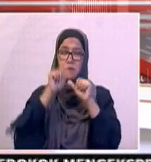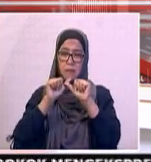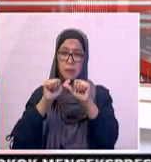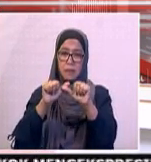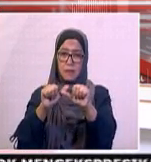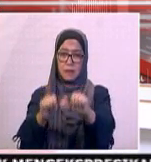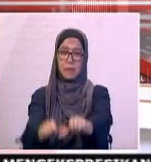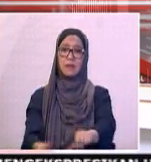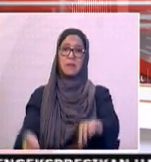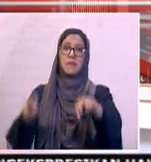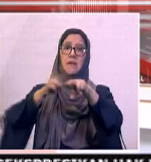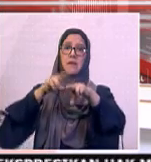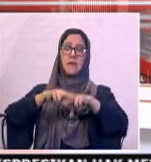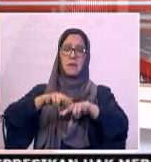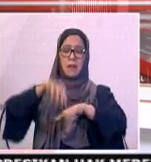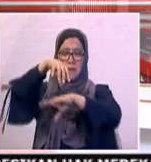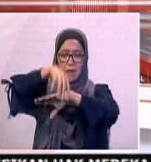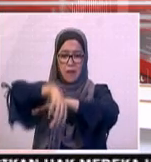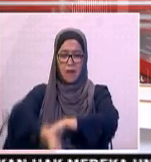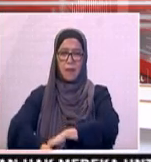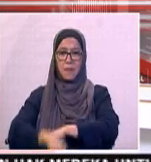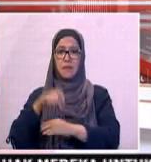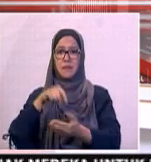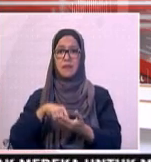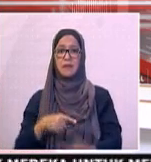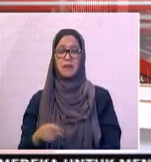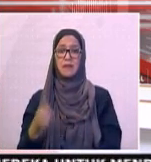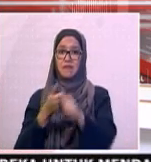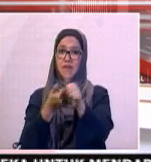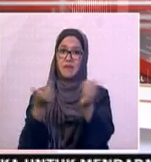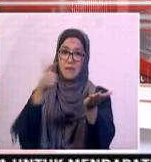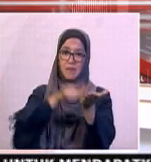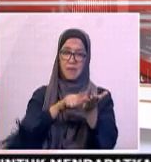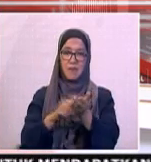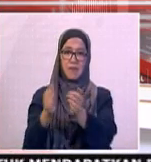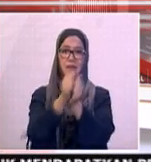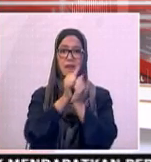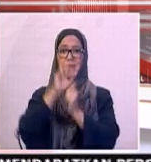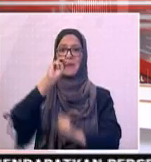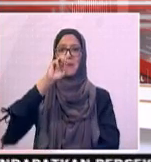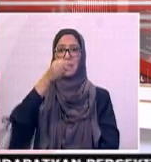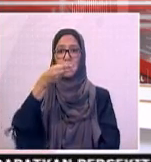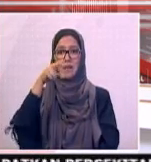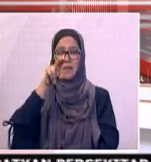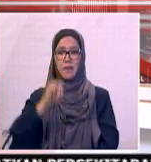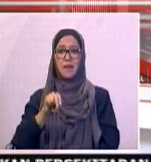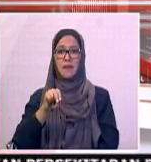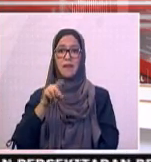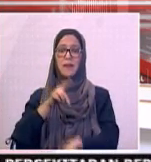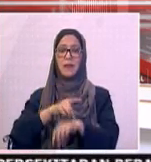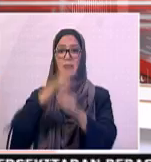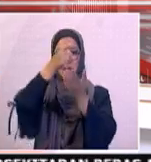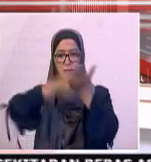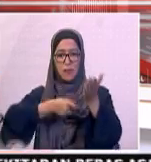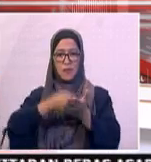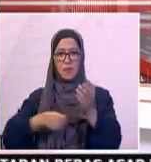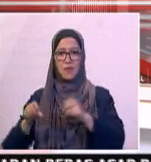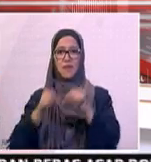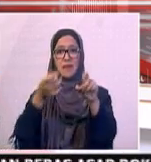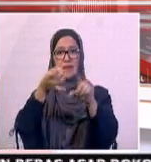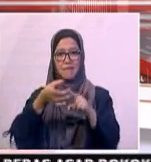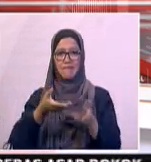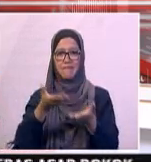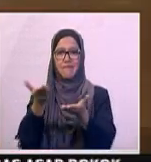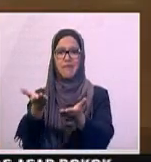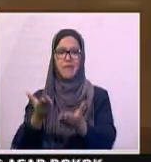lewat malam ini. Dan kita ikuti laporan bersama wartawan Mohan Chinasami di Plaza Tol Sungai Besi. Mohan, silakan.